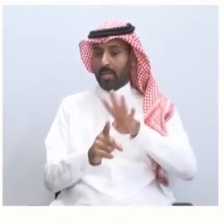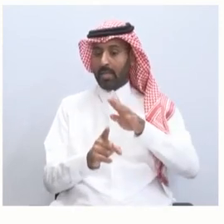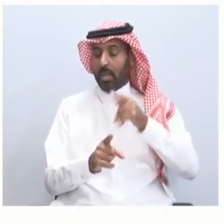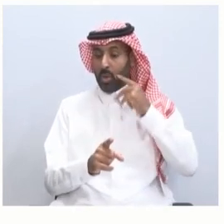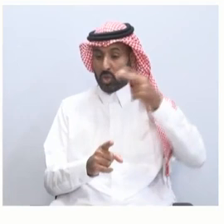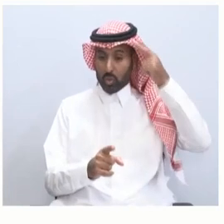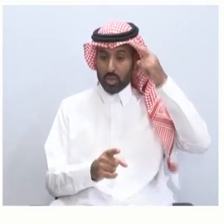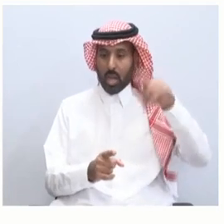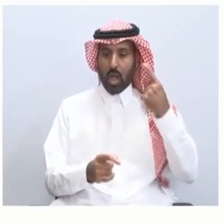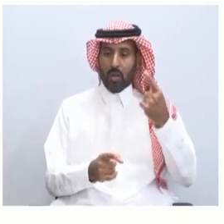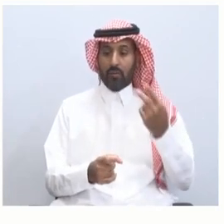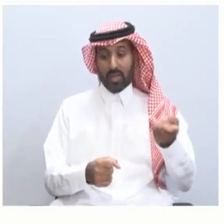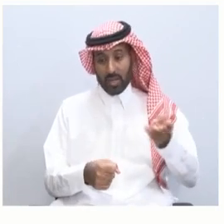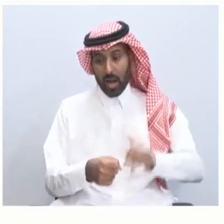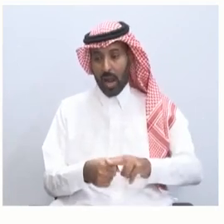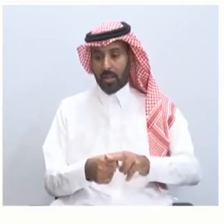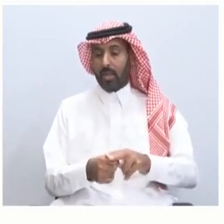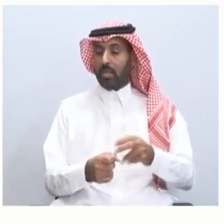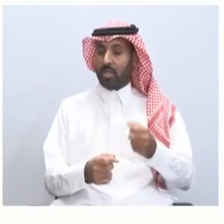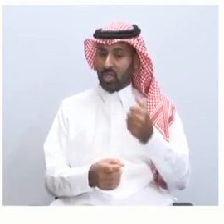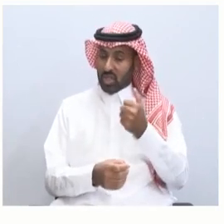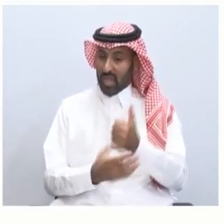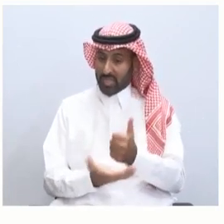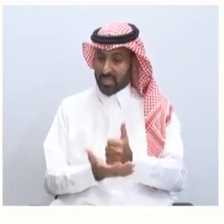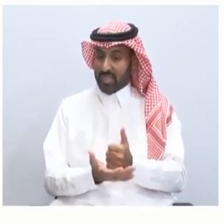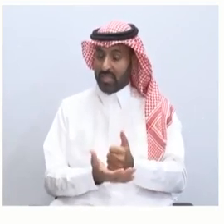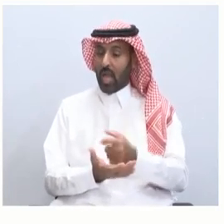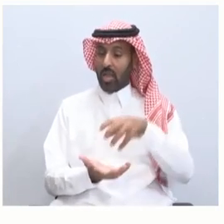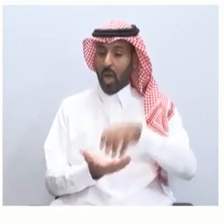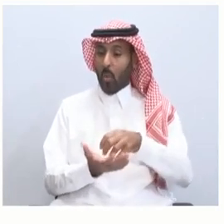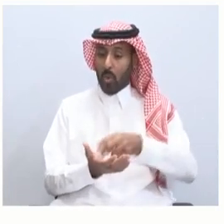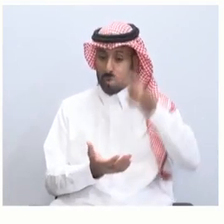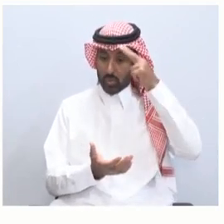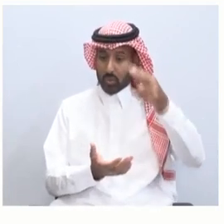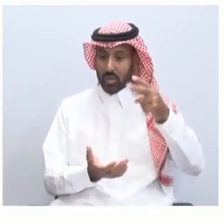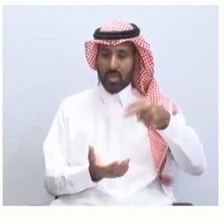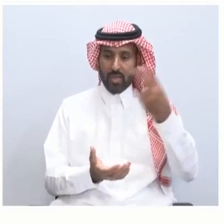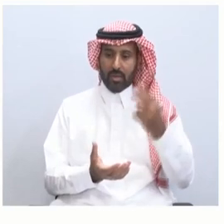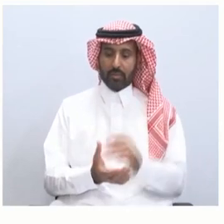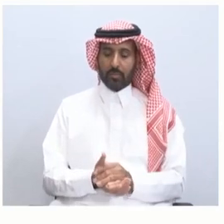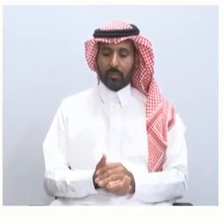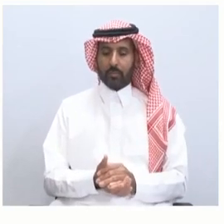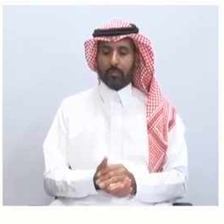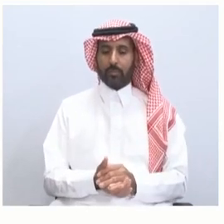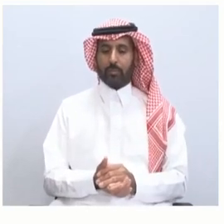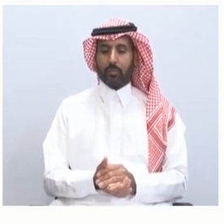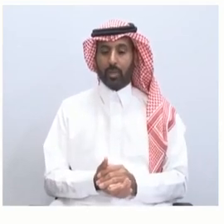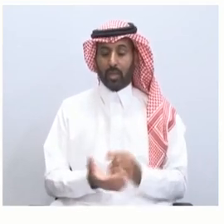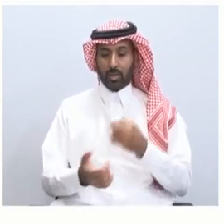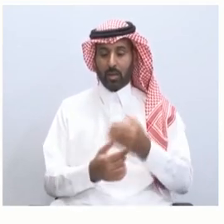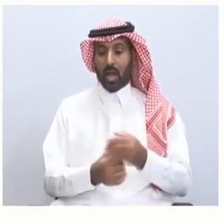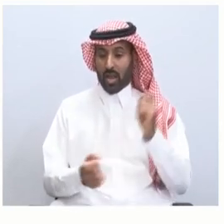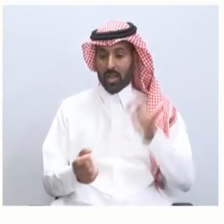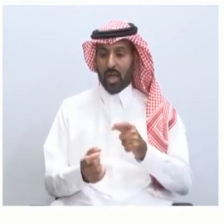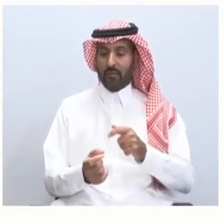الاولى في اعاده تاسيس دوله سعوديه ثانيه وهذا هو